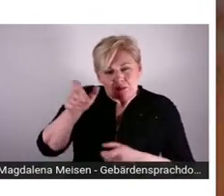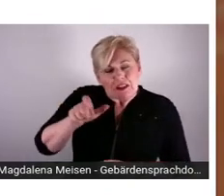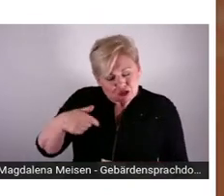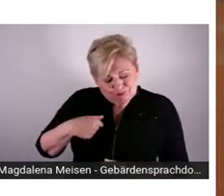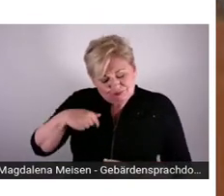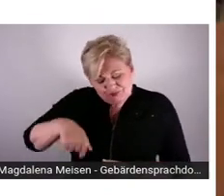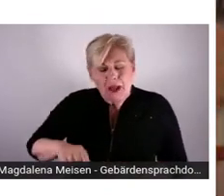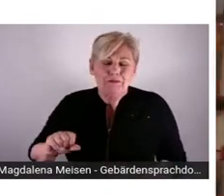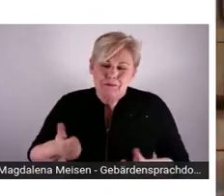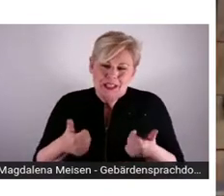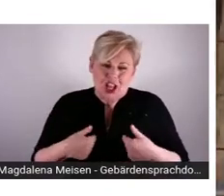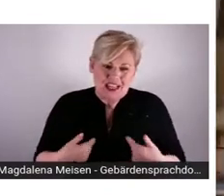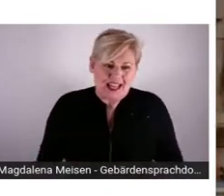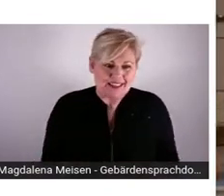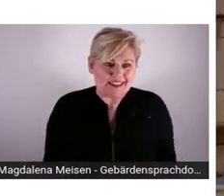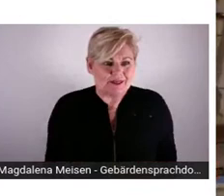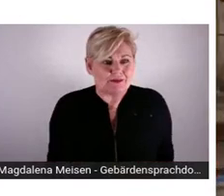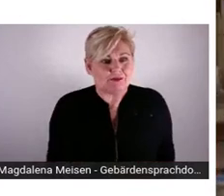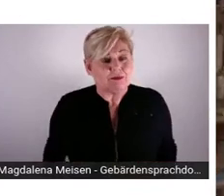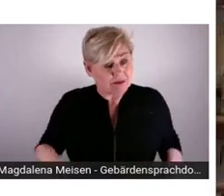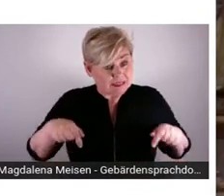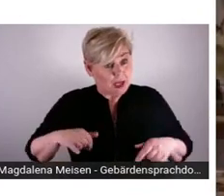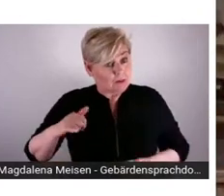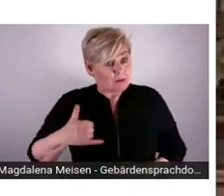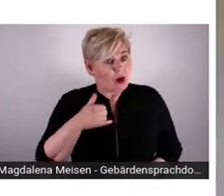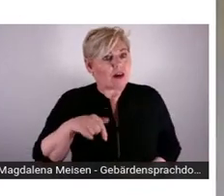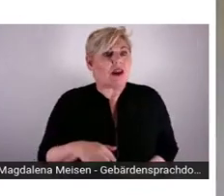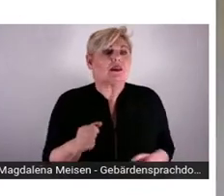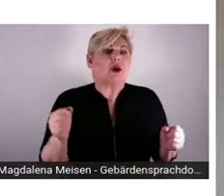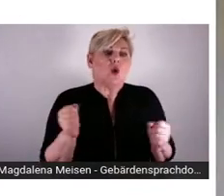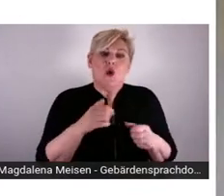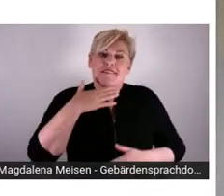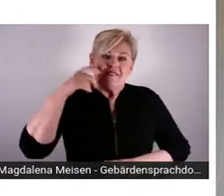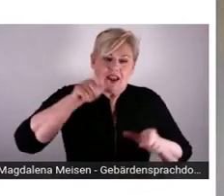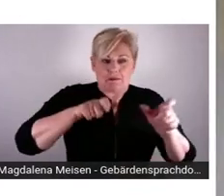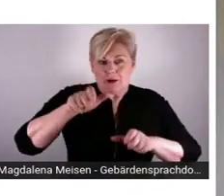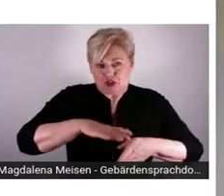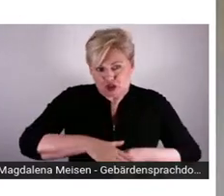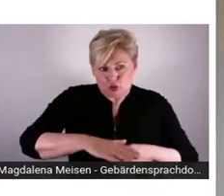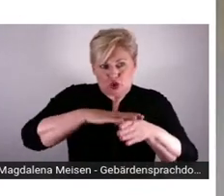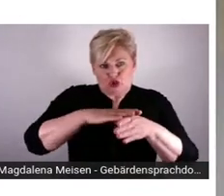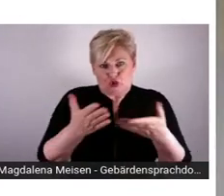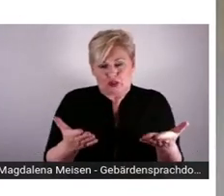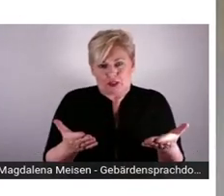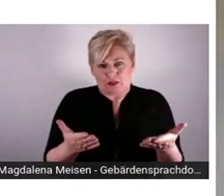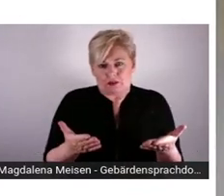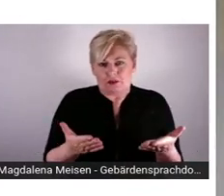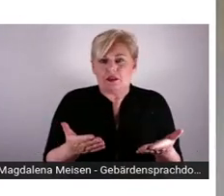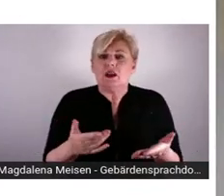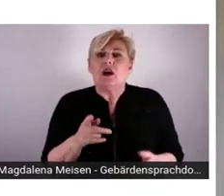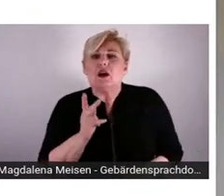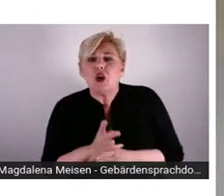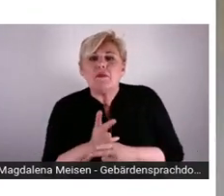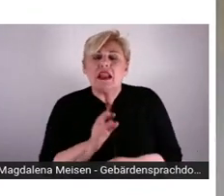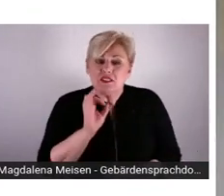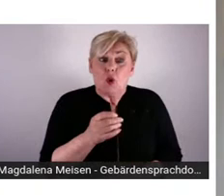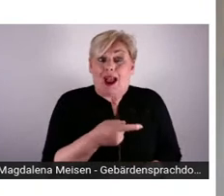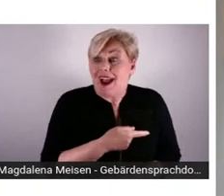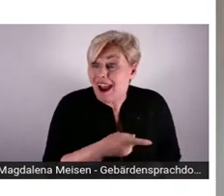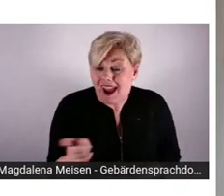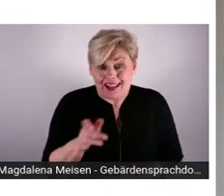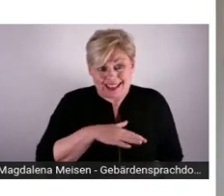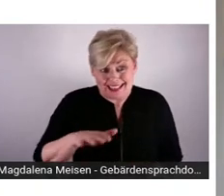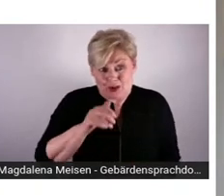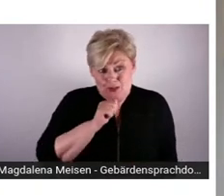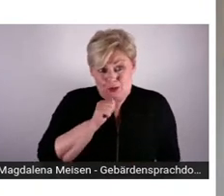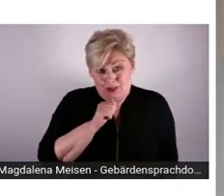macht. Wir können natürlich hier mit unseren Projekten ganz viele Menschen auch unterstützen und wir wünschen uns das eigentlich für alle Kinder und Jugendlichen,